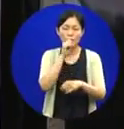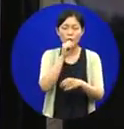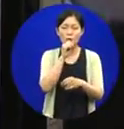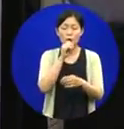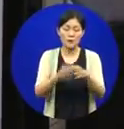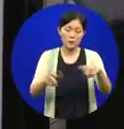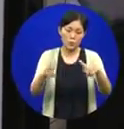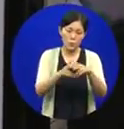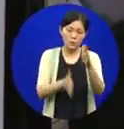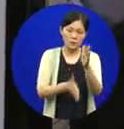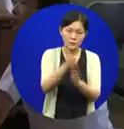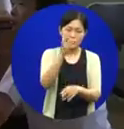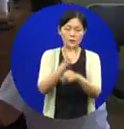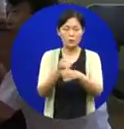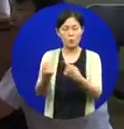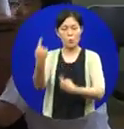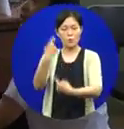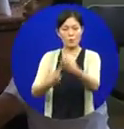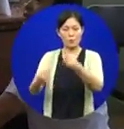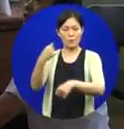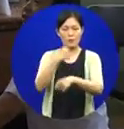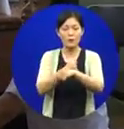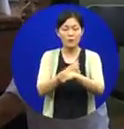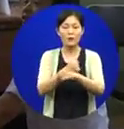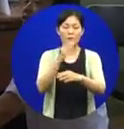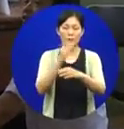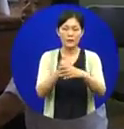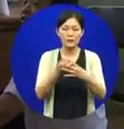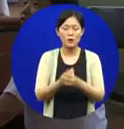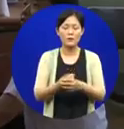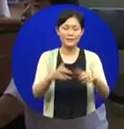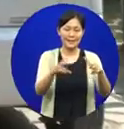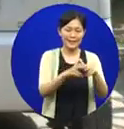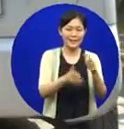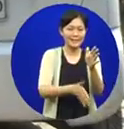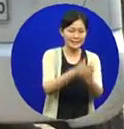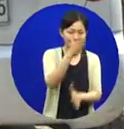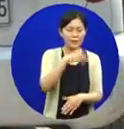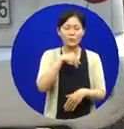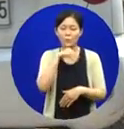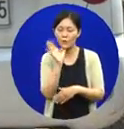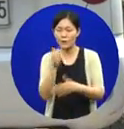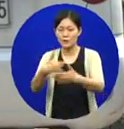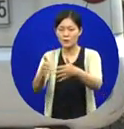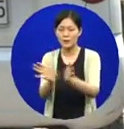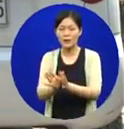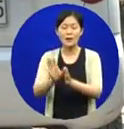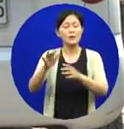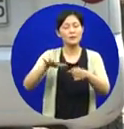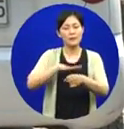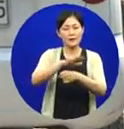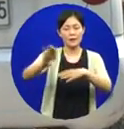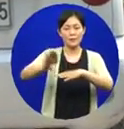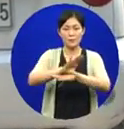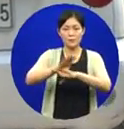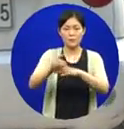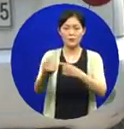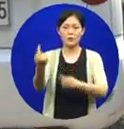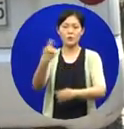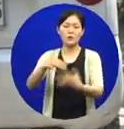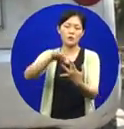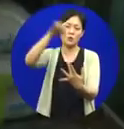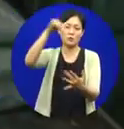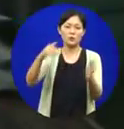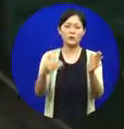복지정책과 노인장애인과 등 관련 부서를 통해 기초생활수급자와 장애인시설, 경로당 등 사랑의 PC를 받을